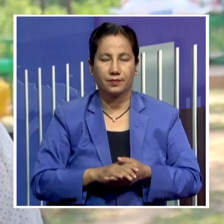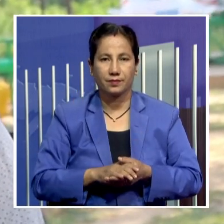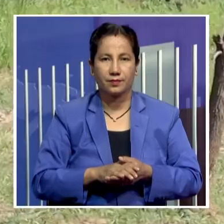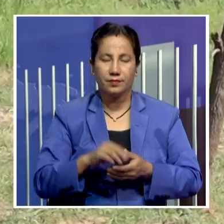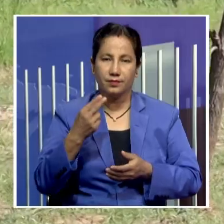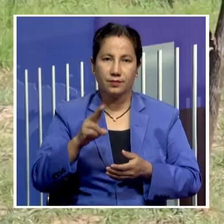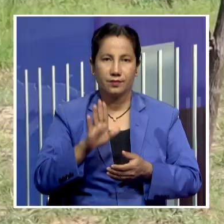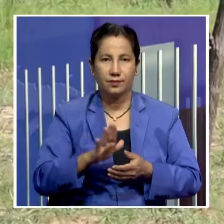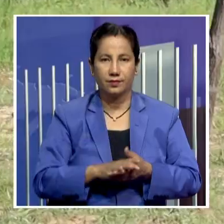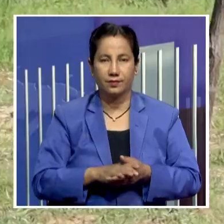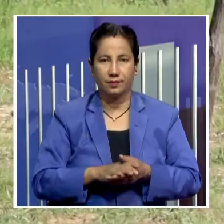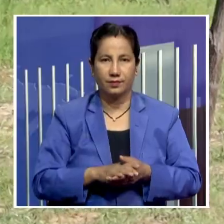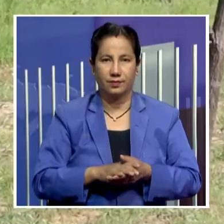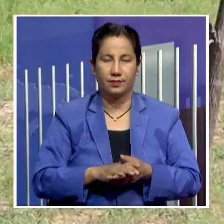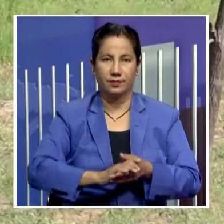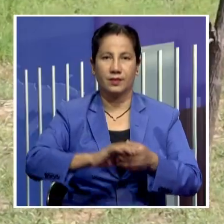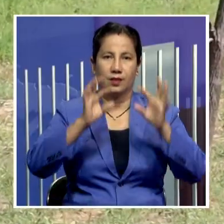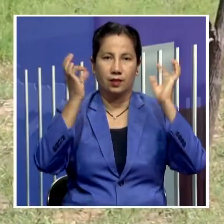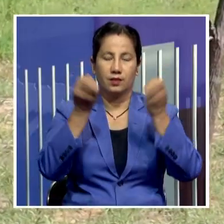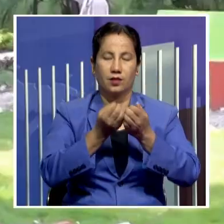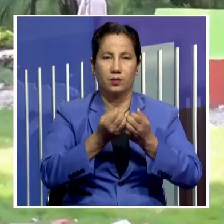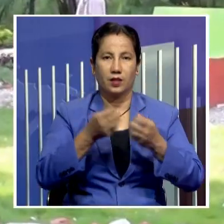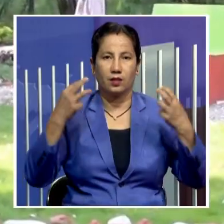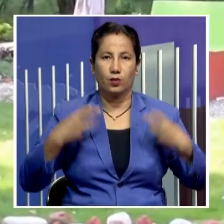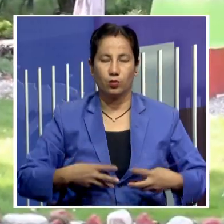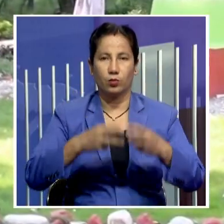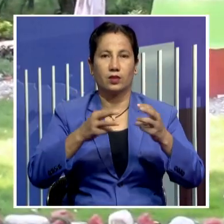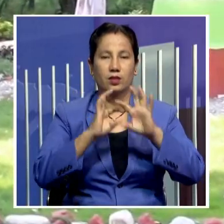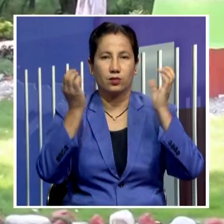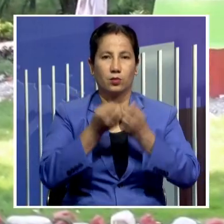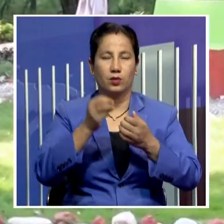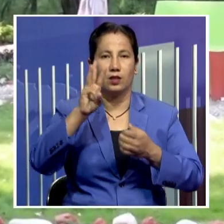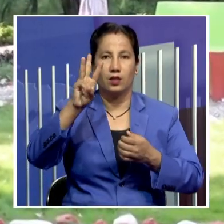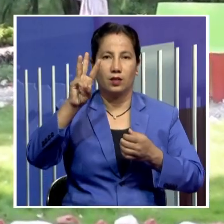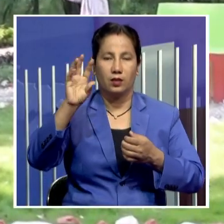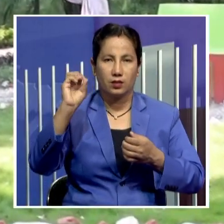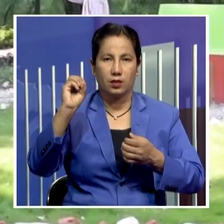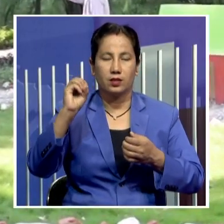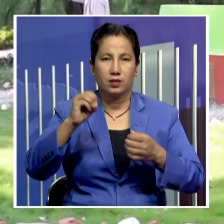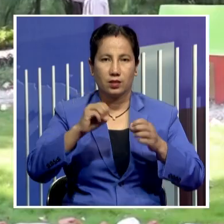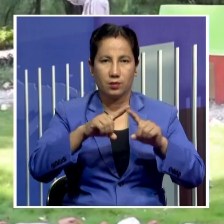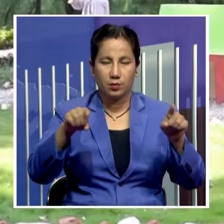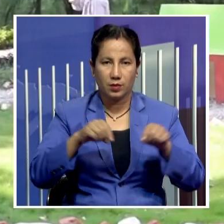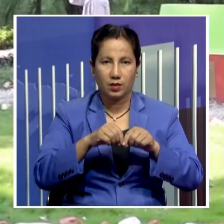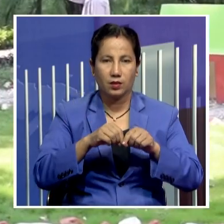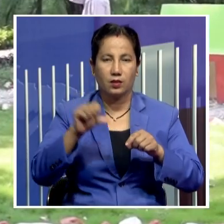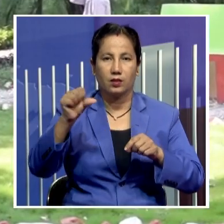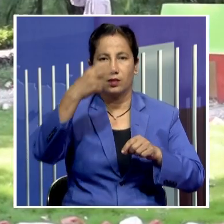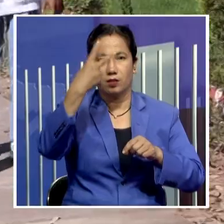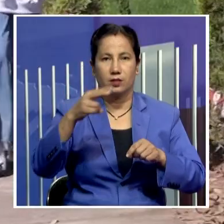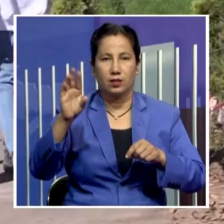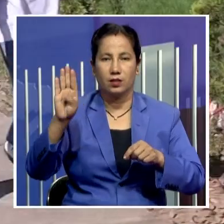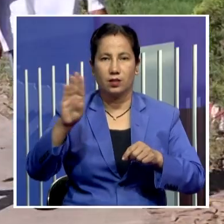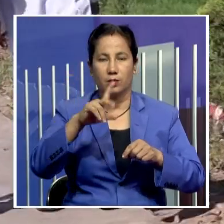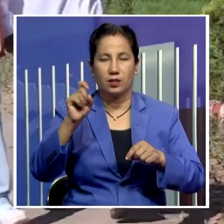भइरहेको पनि छ। अजम्बरी सामुदायिक वन उपभोक्ता समूहले 30 क्षेत्रमा जैविक विविधता पार्क बनाउने योजना अनुसार काम